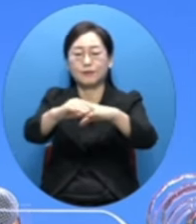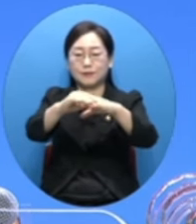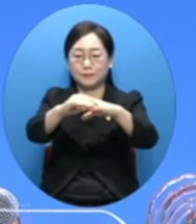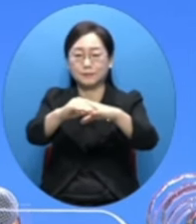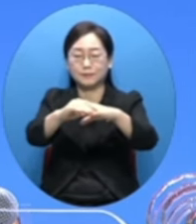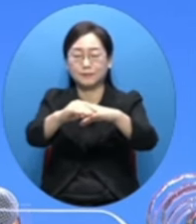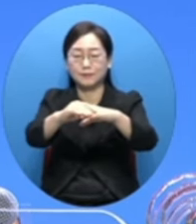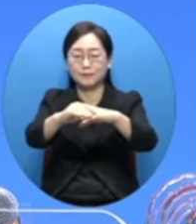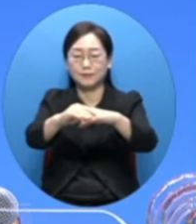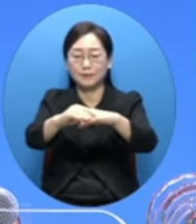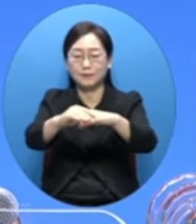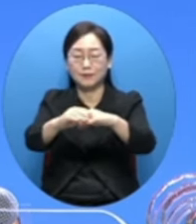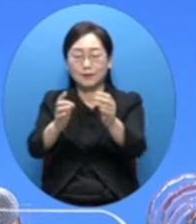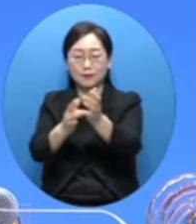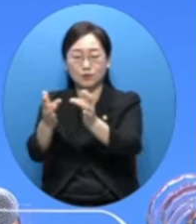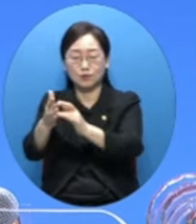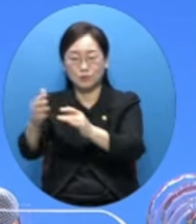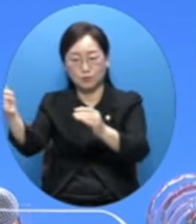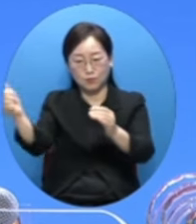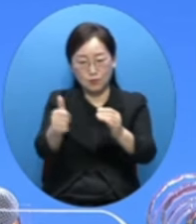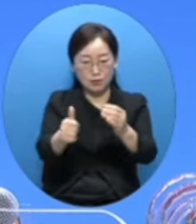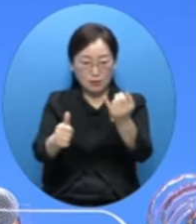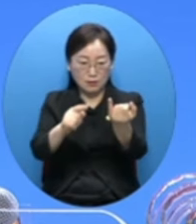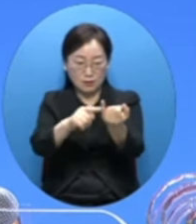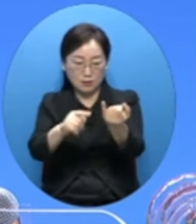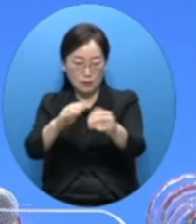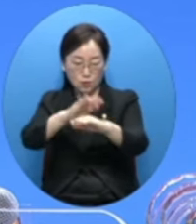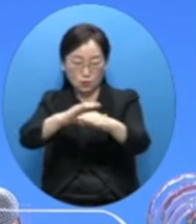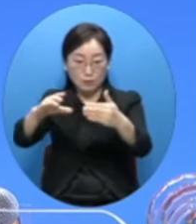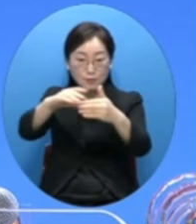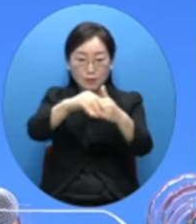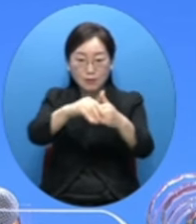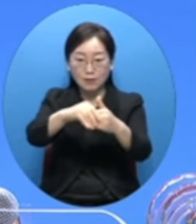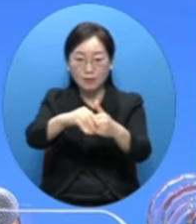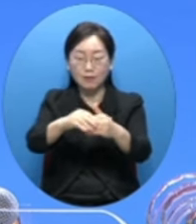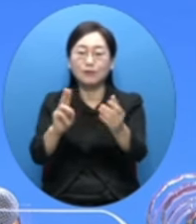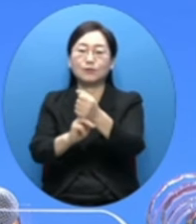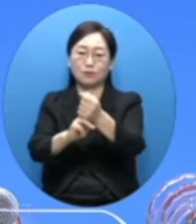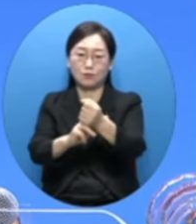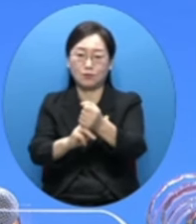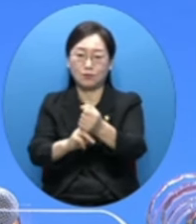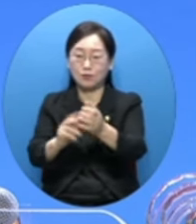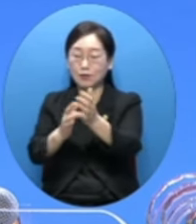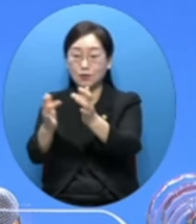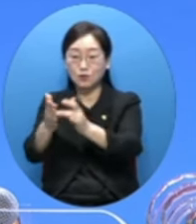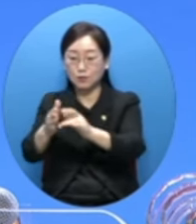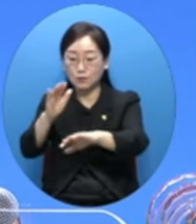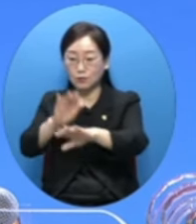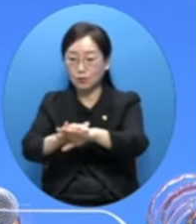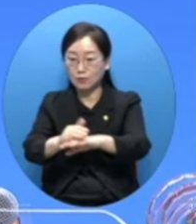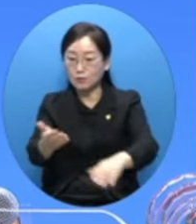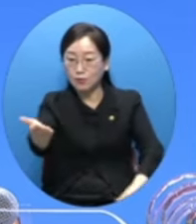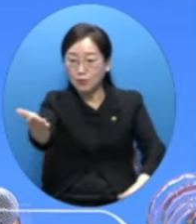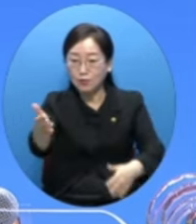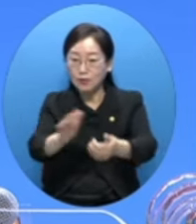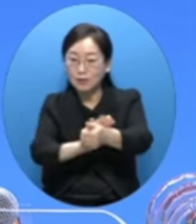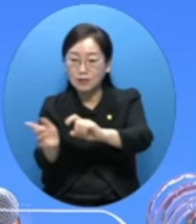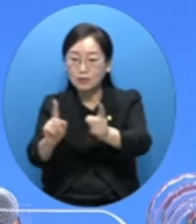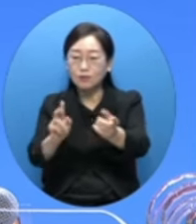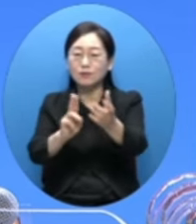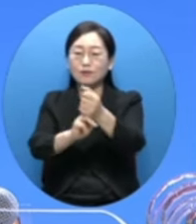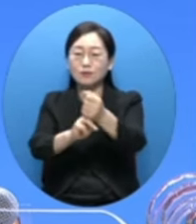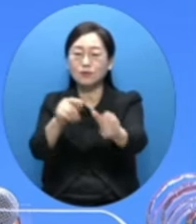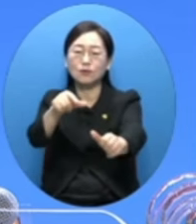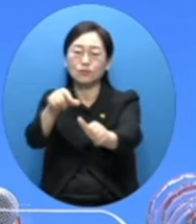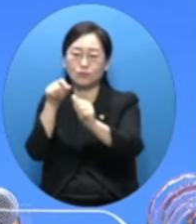예수님이 손을 붙잡으실 때 기적이 일어나는 것입니다. 예수님이 내민 손은 치료의 손이요 기적의 손이요